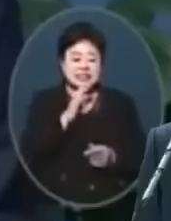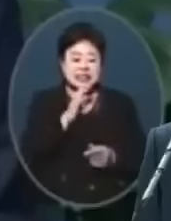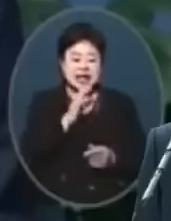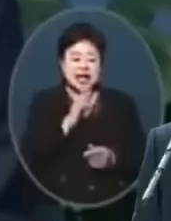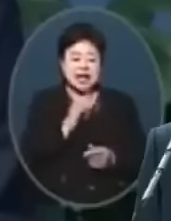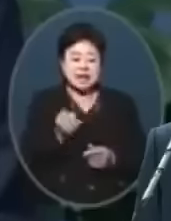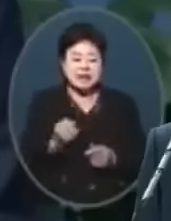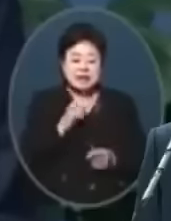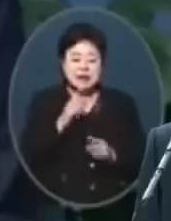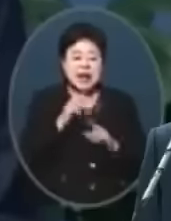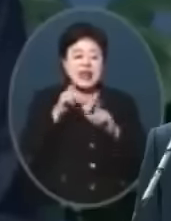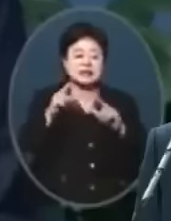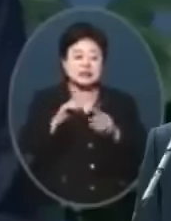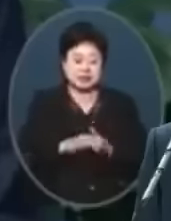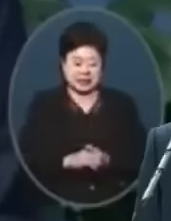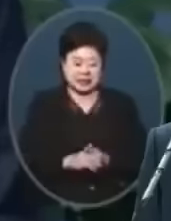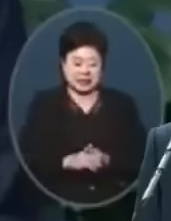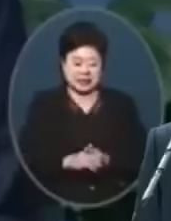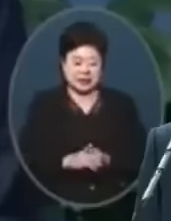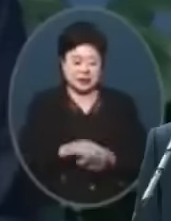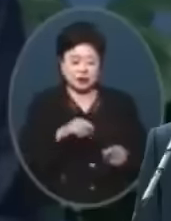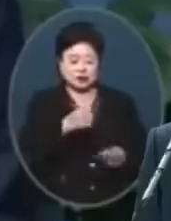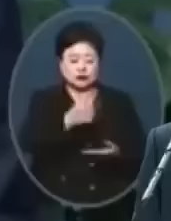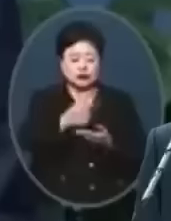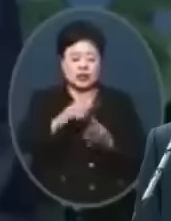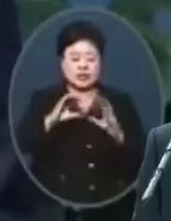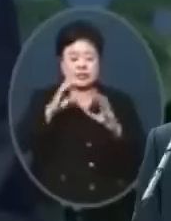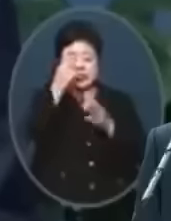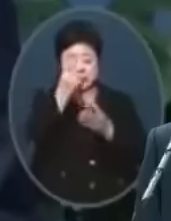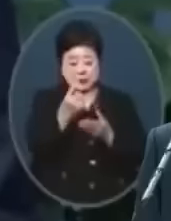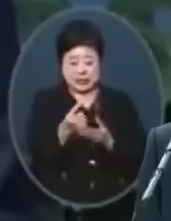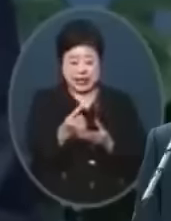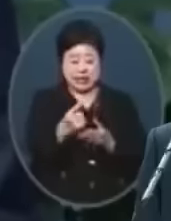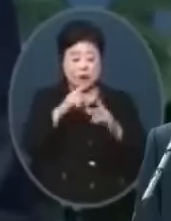예언해 놓았었습니다. 이런 구주가 세상에 온다고요.